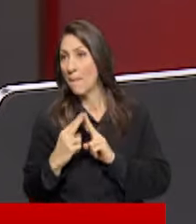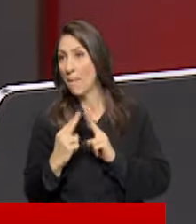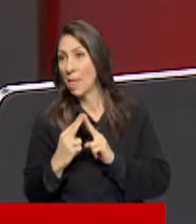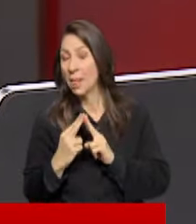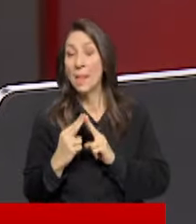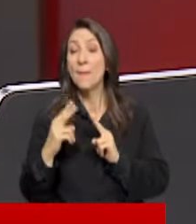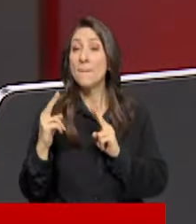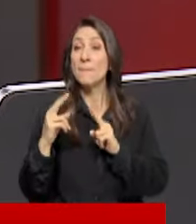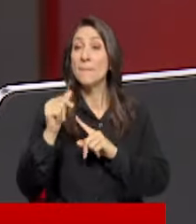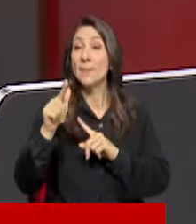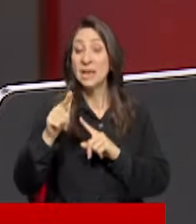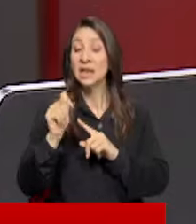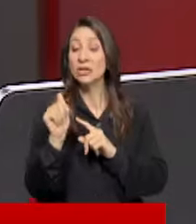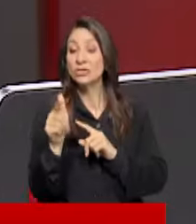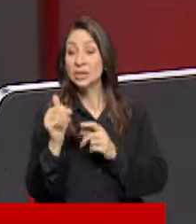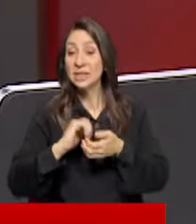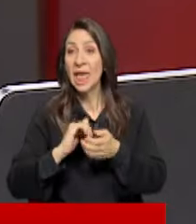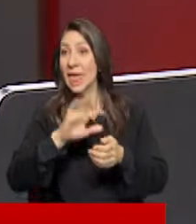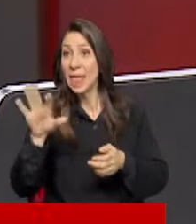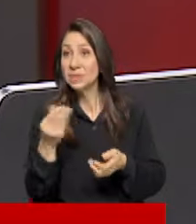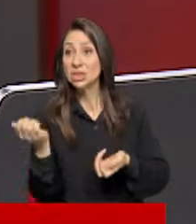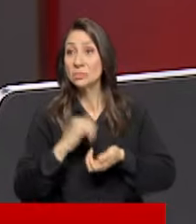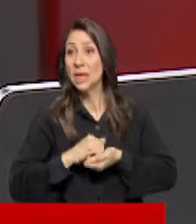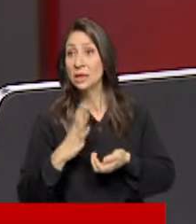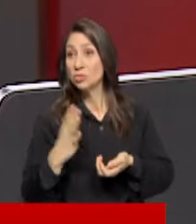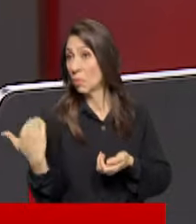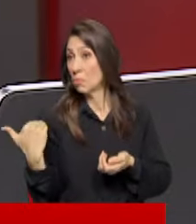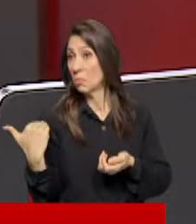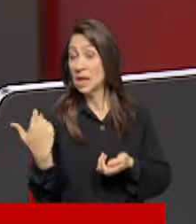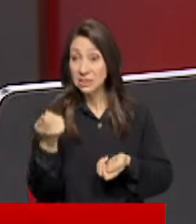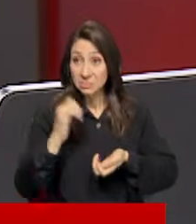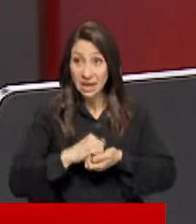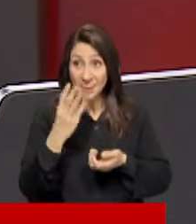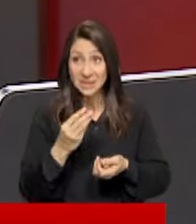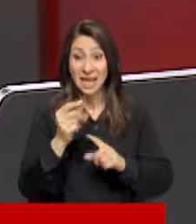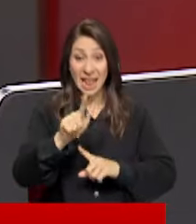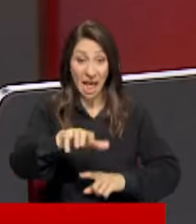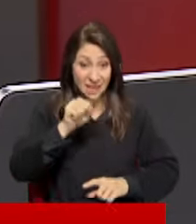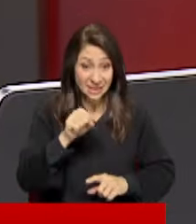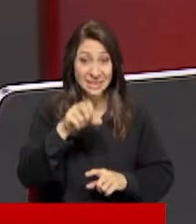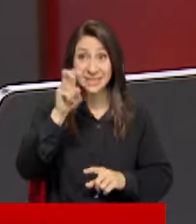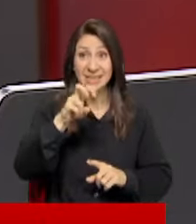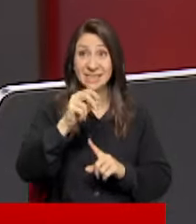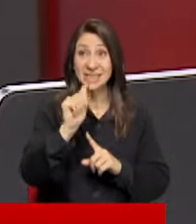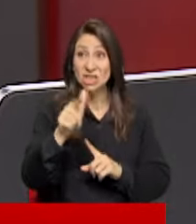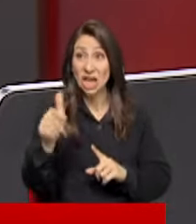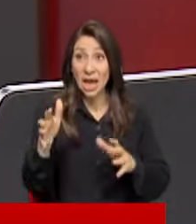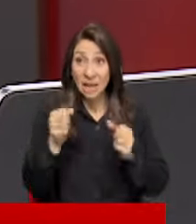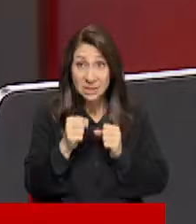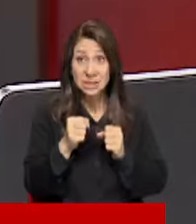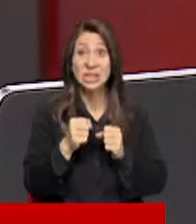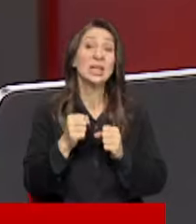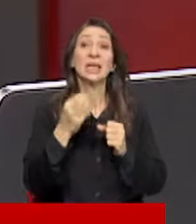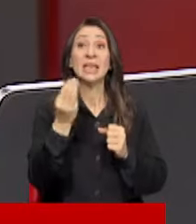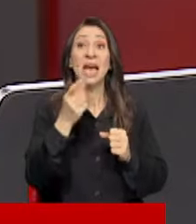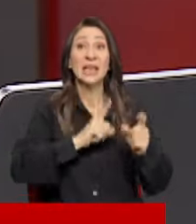İl teşkilatımızın, ilçe teşkilatımızın hepsi işbirliği istiyor. İşbirliği yaparsak işte ili alırız, 8 tane ilçeyi alırız.